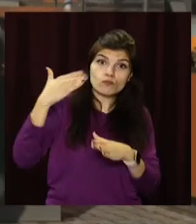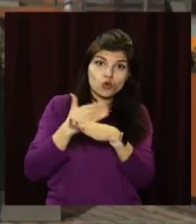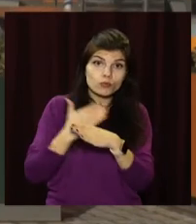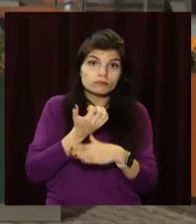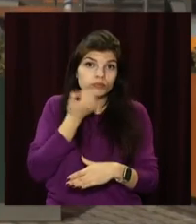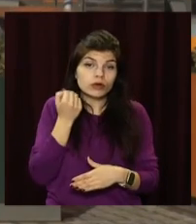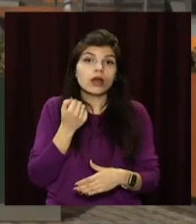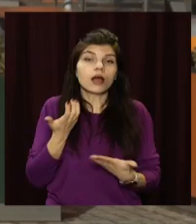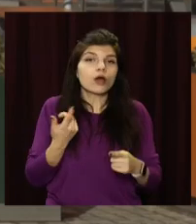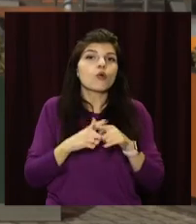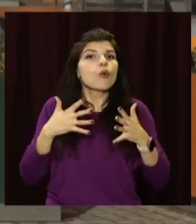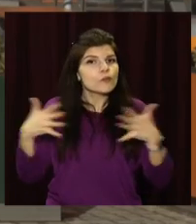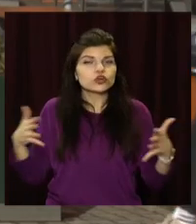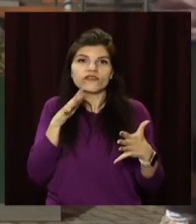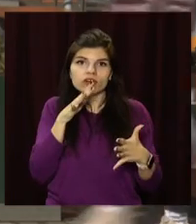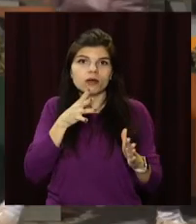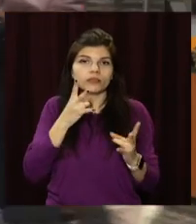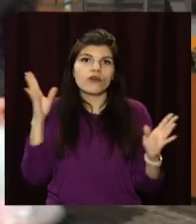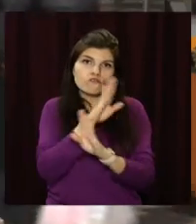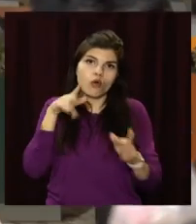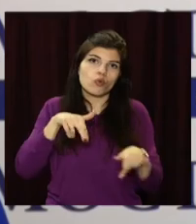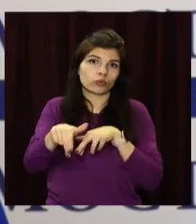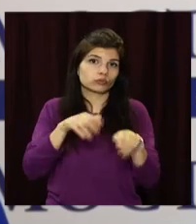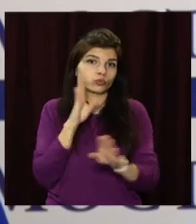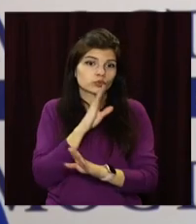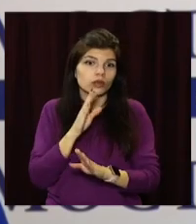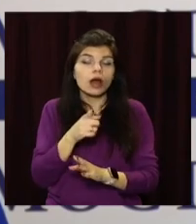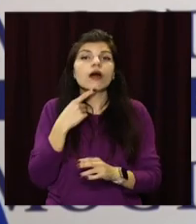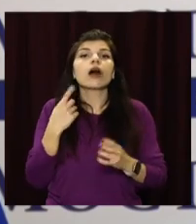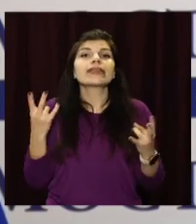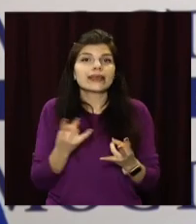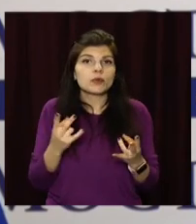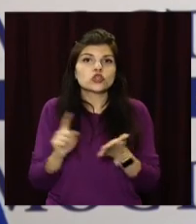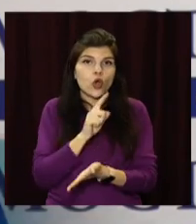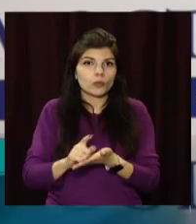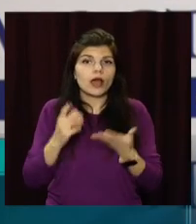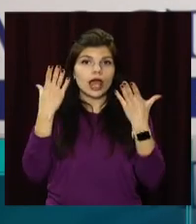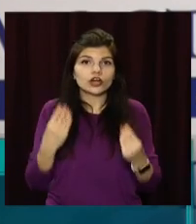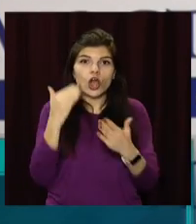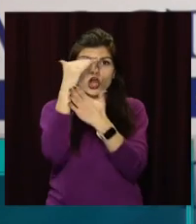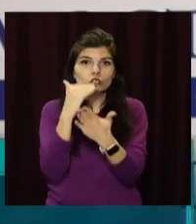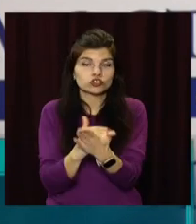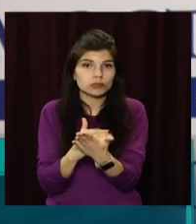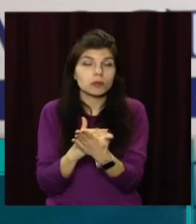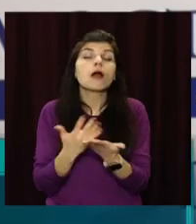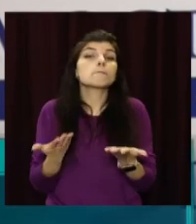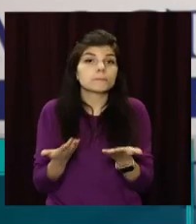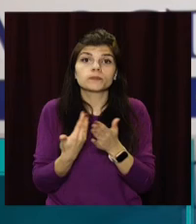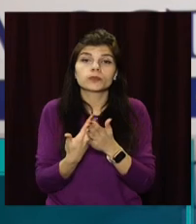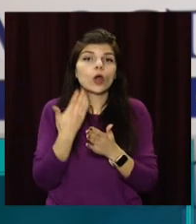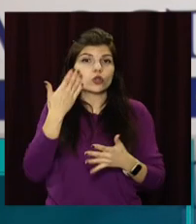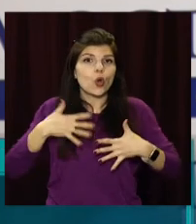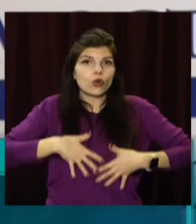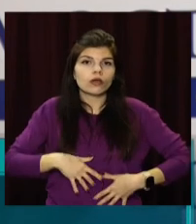Тож краще якомога більше часу проводити на свіжому повітрі. Необхідно нормалізувати режим дня. А саме, коли